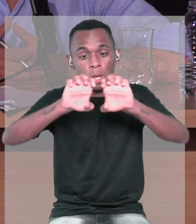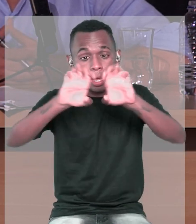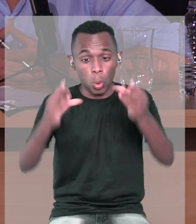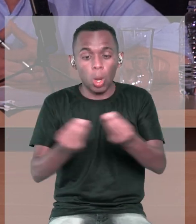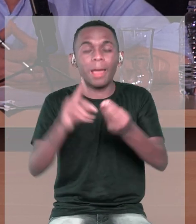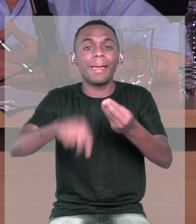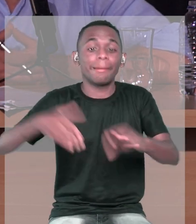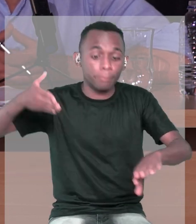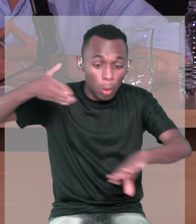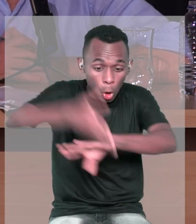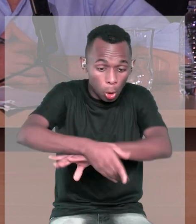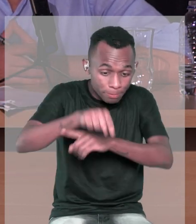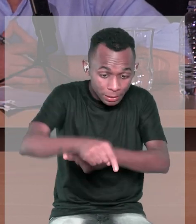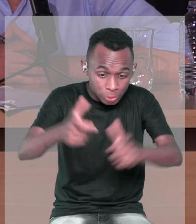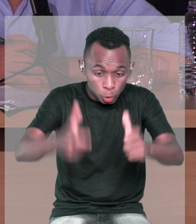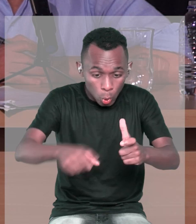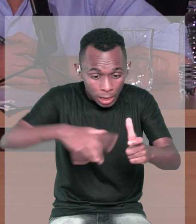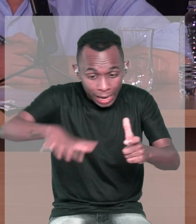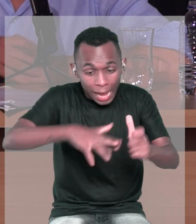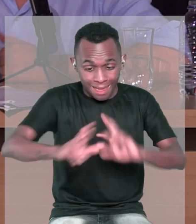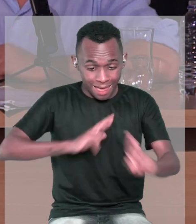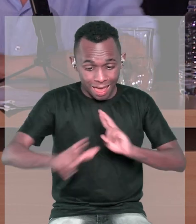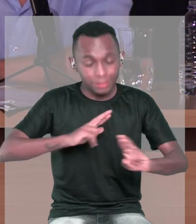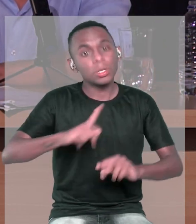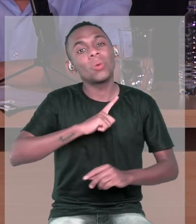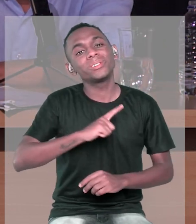habitar o lugar e ser por ele habitado.